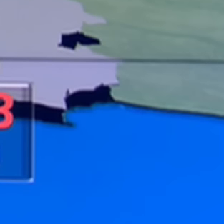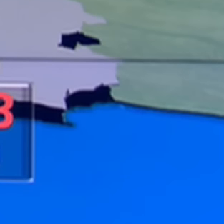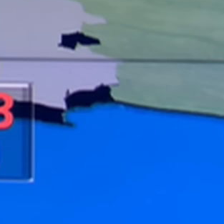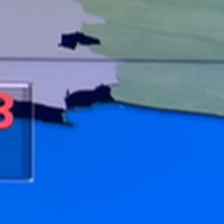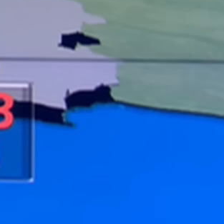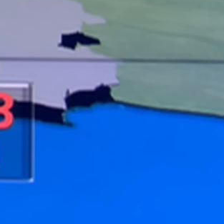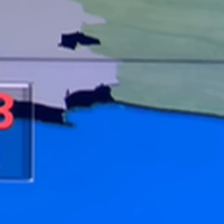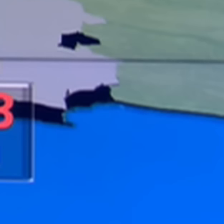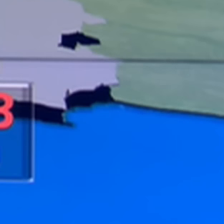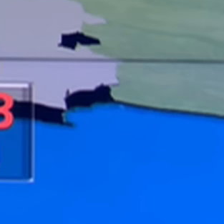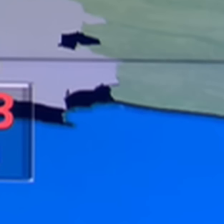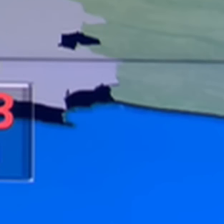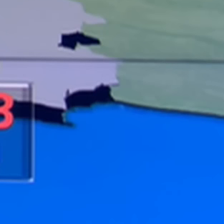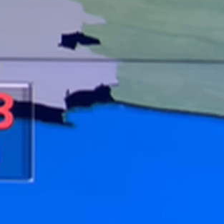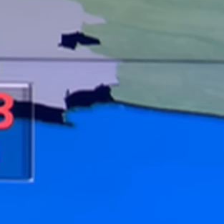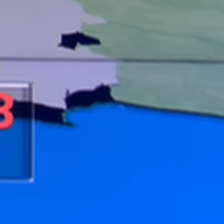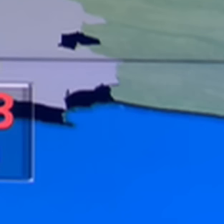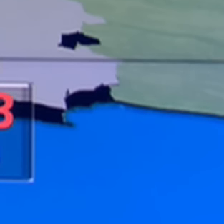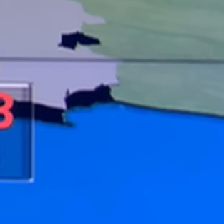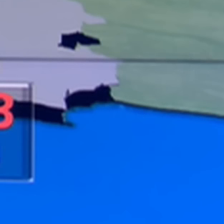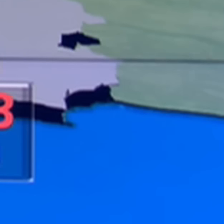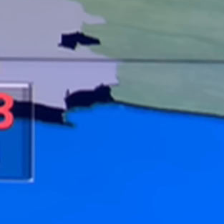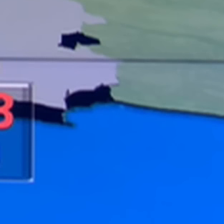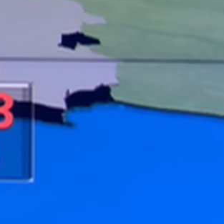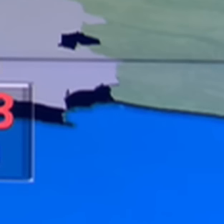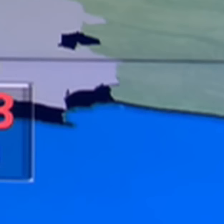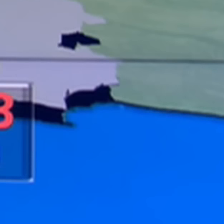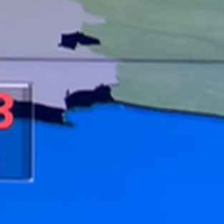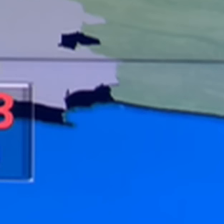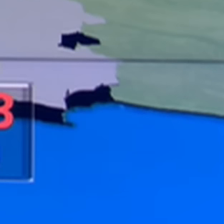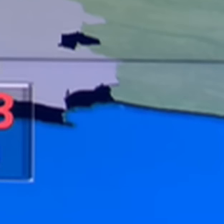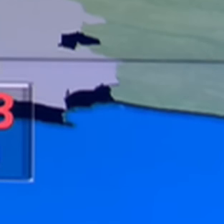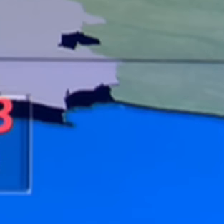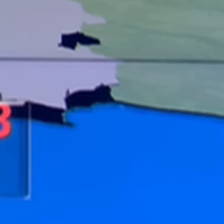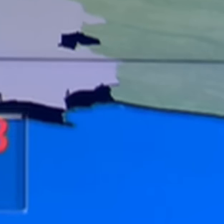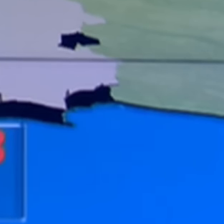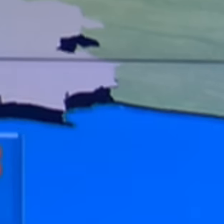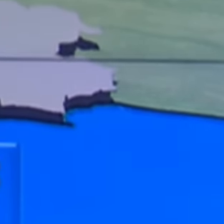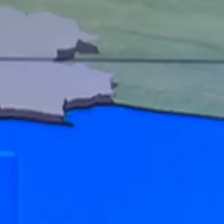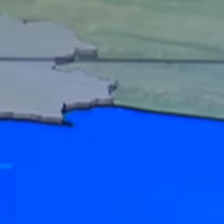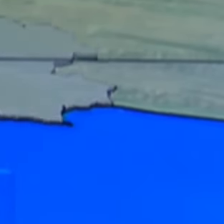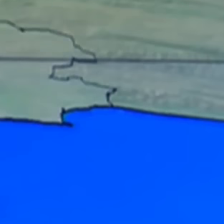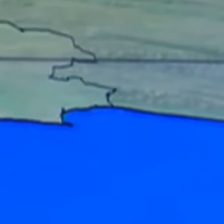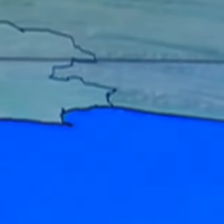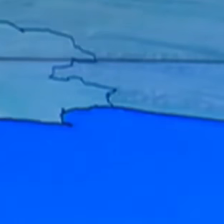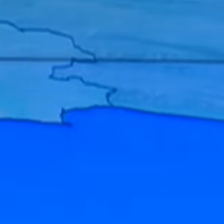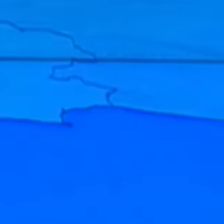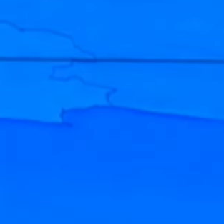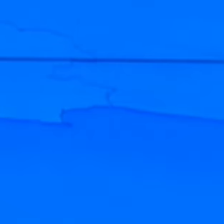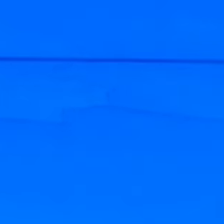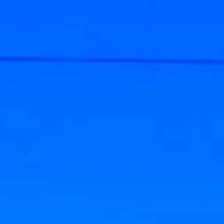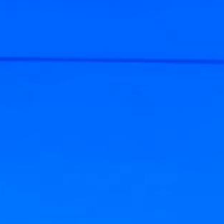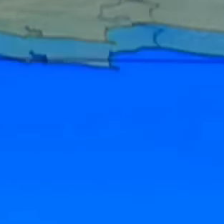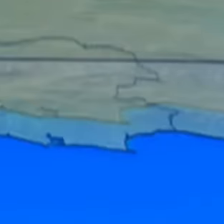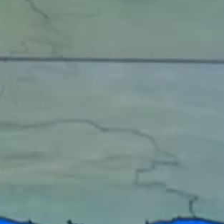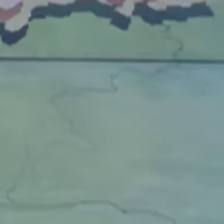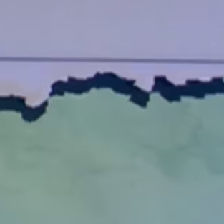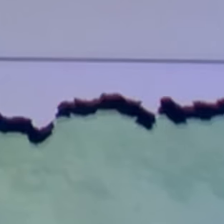le 26 Oudtshoorn ka digata di le 4 go a go di le 28 Lensburg e tla nna tsididi mo mosong ka grata e le 1 go a